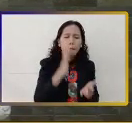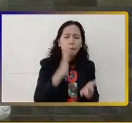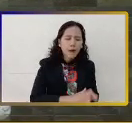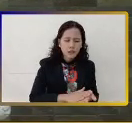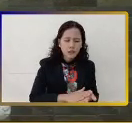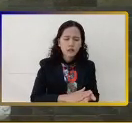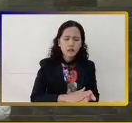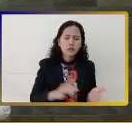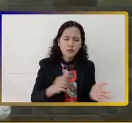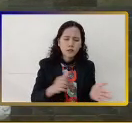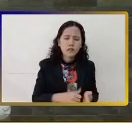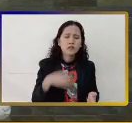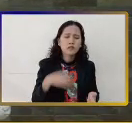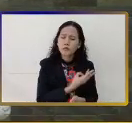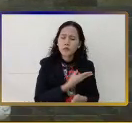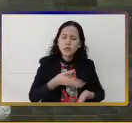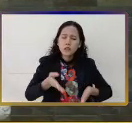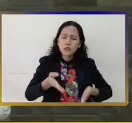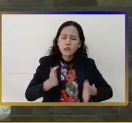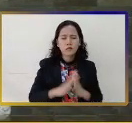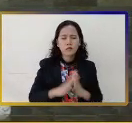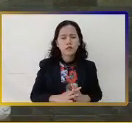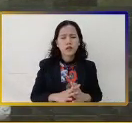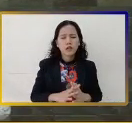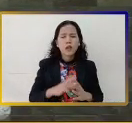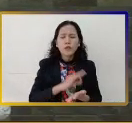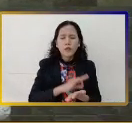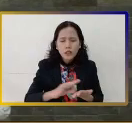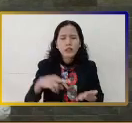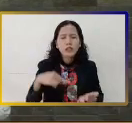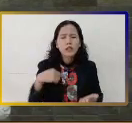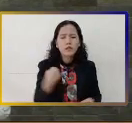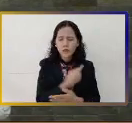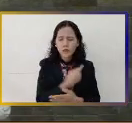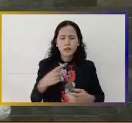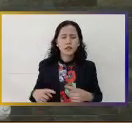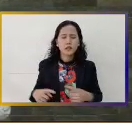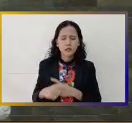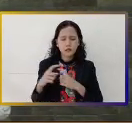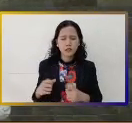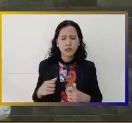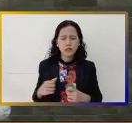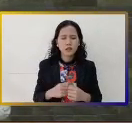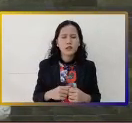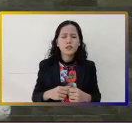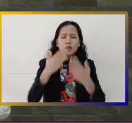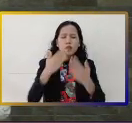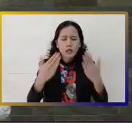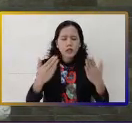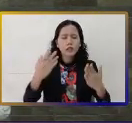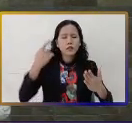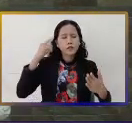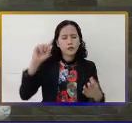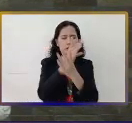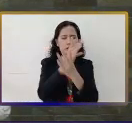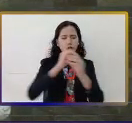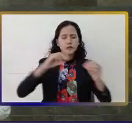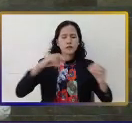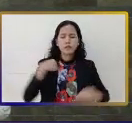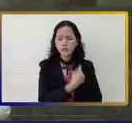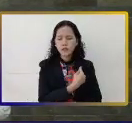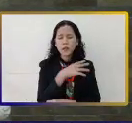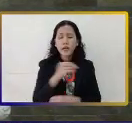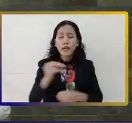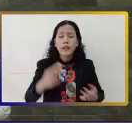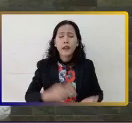Patawarin niyo po kami, Panginoon. Salamat po sa pag-deliver niyo po sa amin at sa pagtulong niyo po na kami